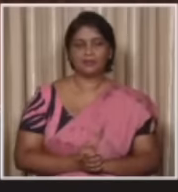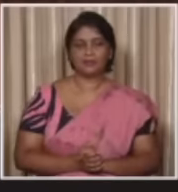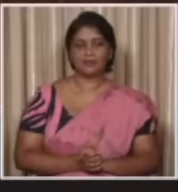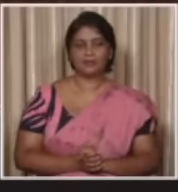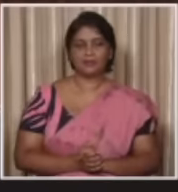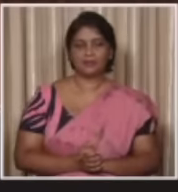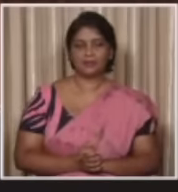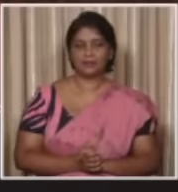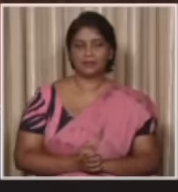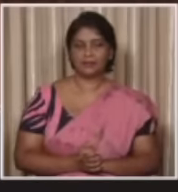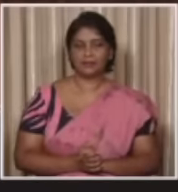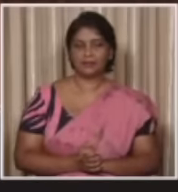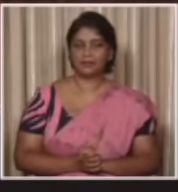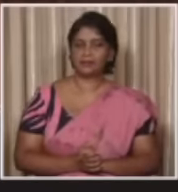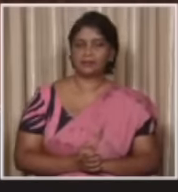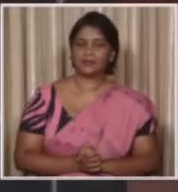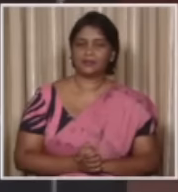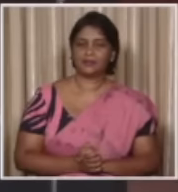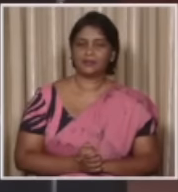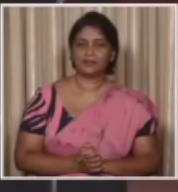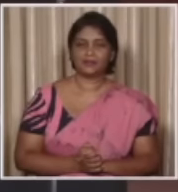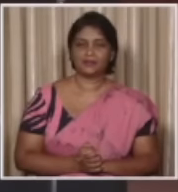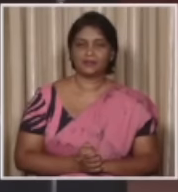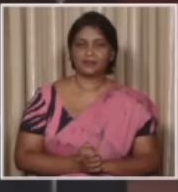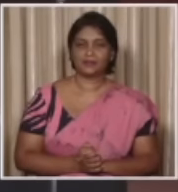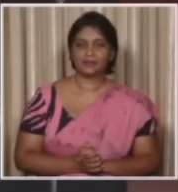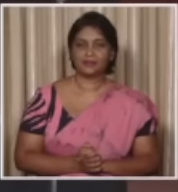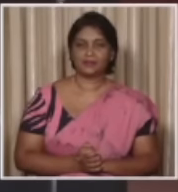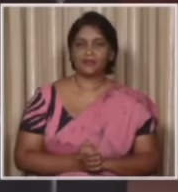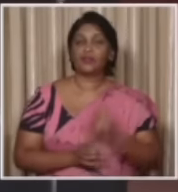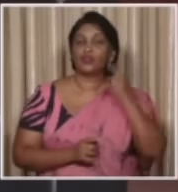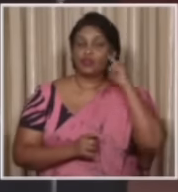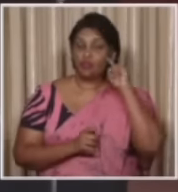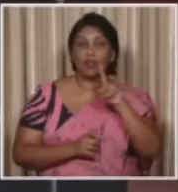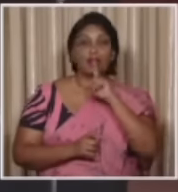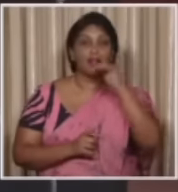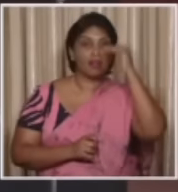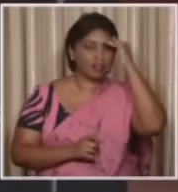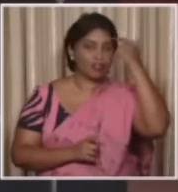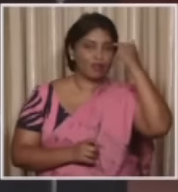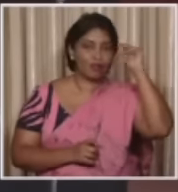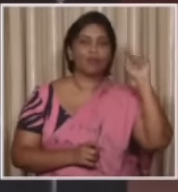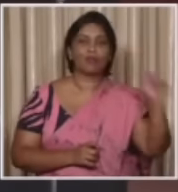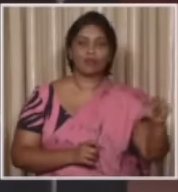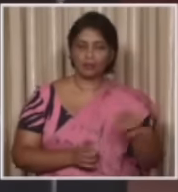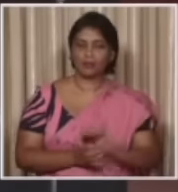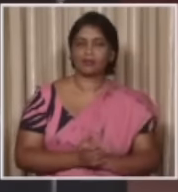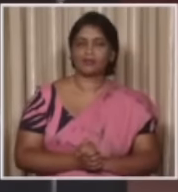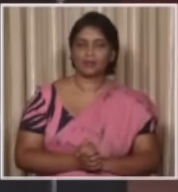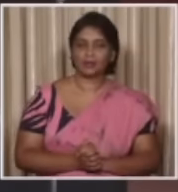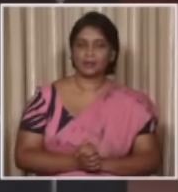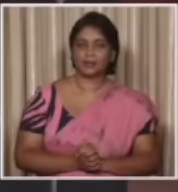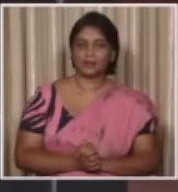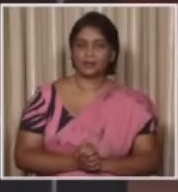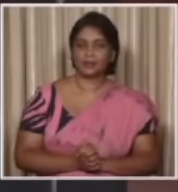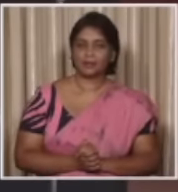ELP ගරු එමෙතුබා ගැන විශ්වාස භංගයක් නෙවෙයි මේක. මේක කතා නැහැ එතුමා ගැන. හොඳයි.